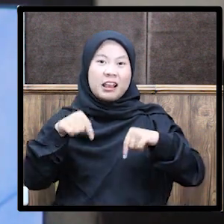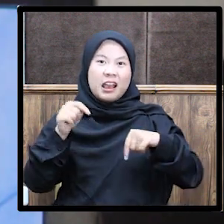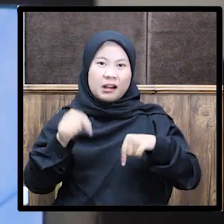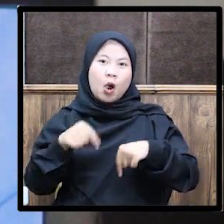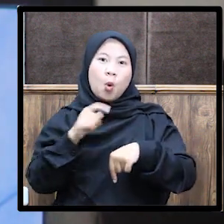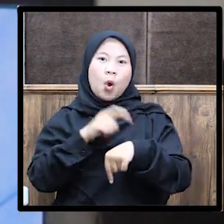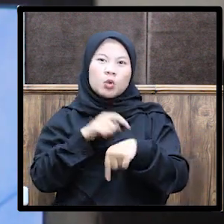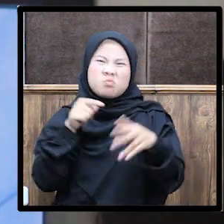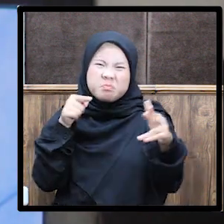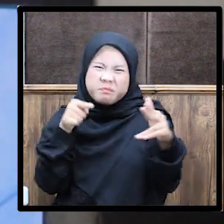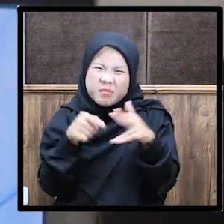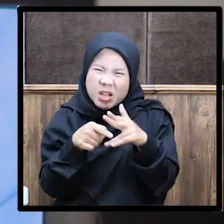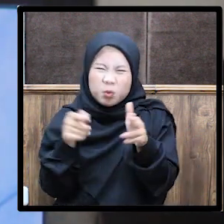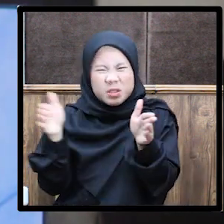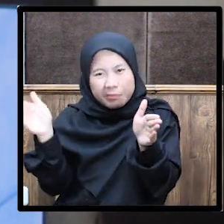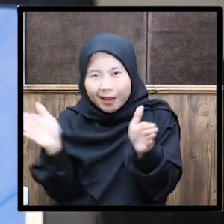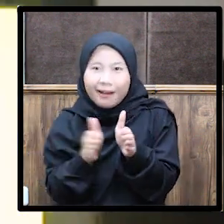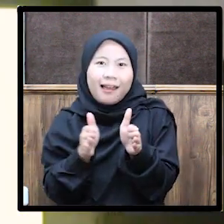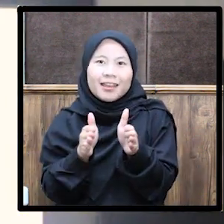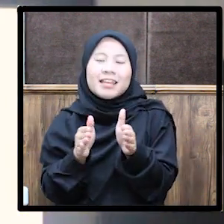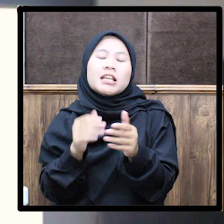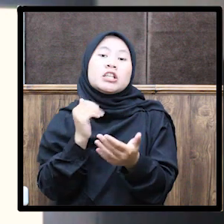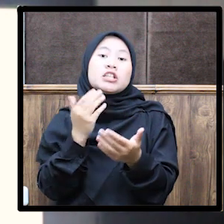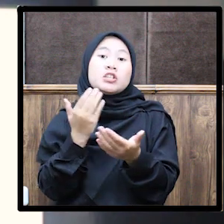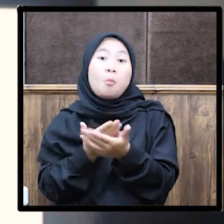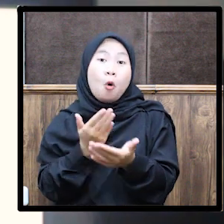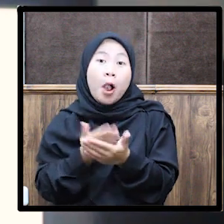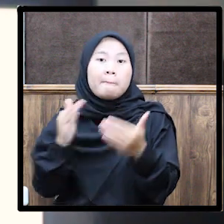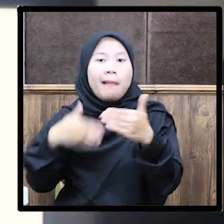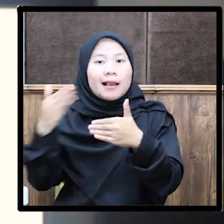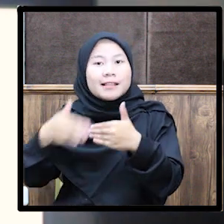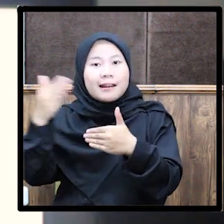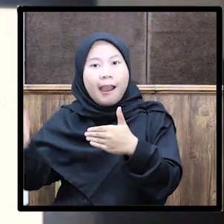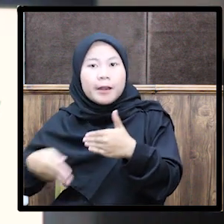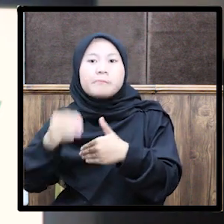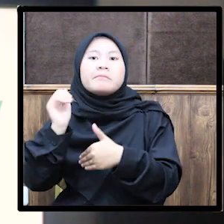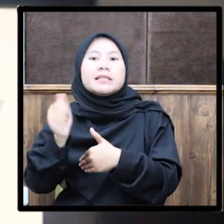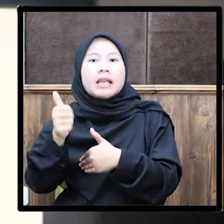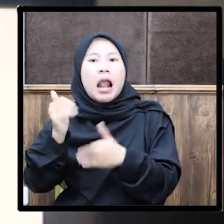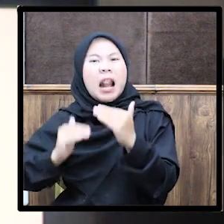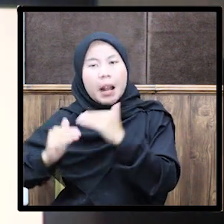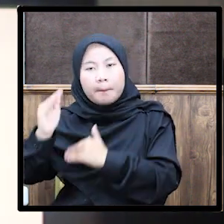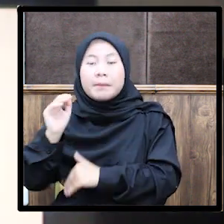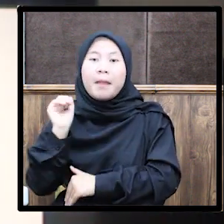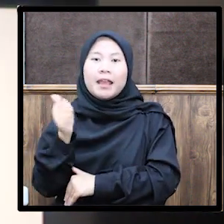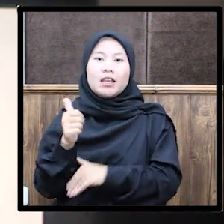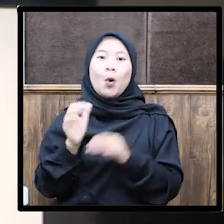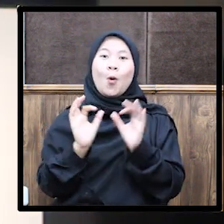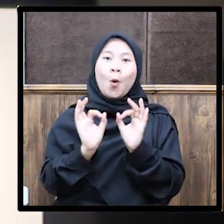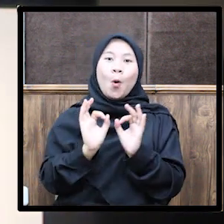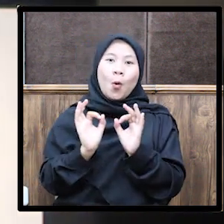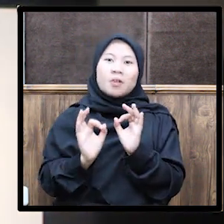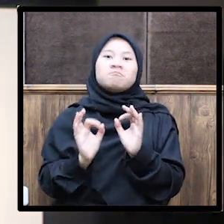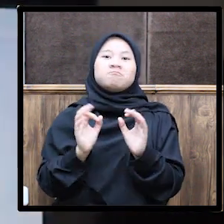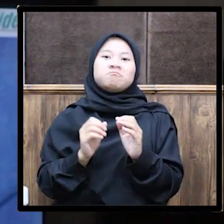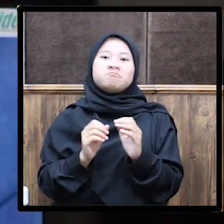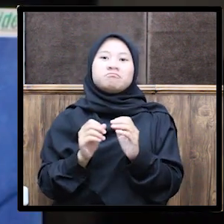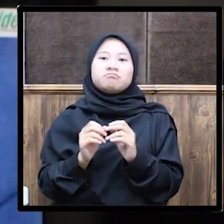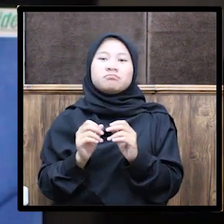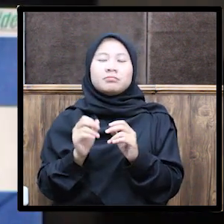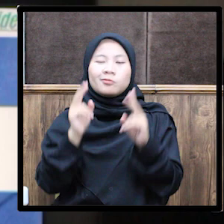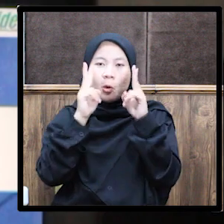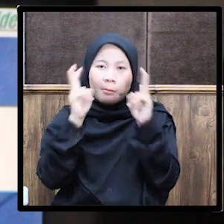semoga nanti pelaksanaannya akan lebih lebih baik lagi. Nah, berbicara tentang pemilu, Bu Rani dan Pak Joni, tentu